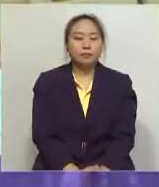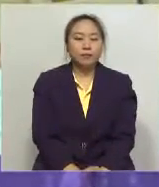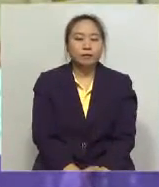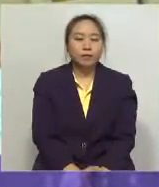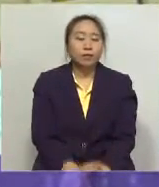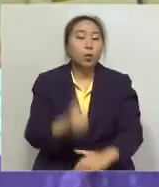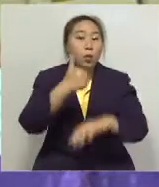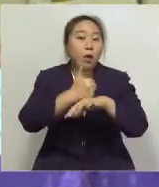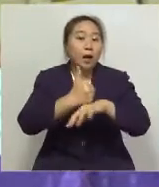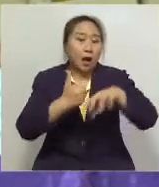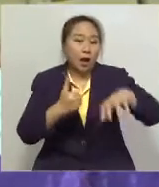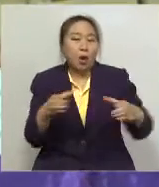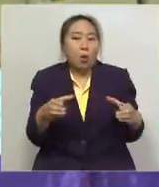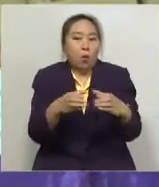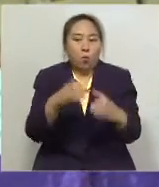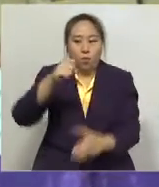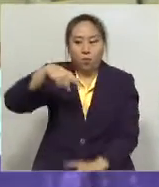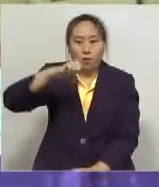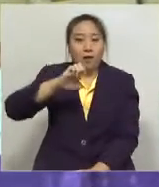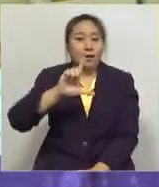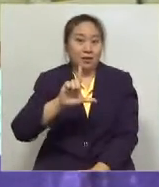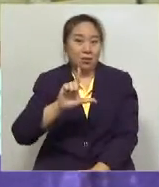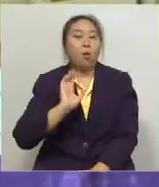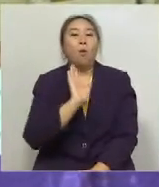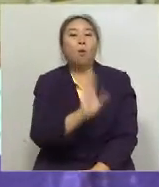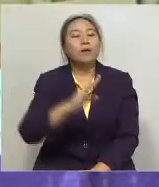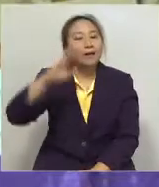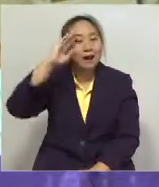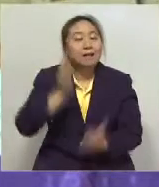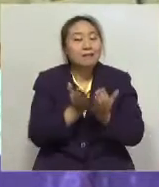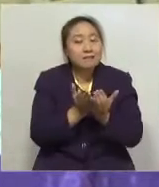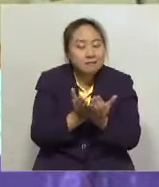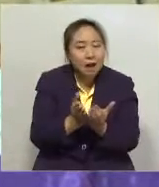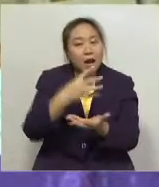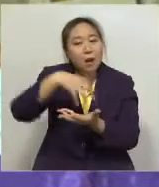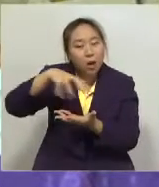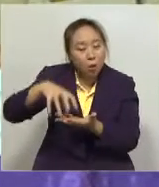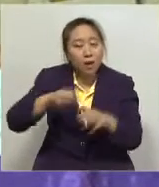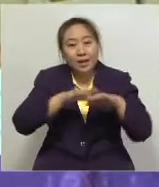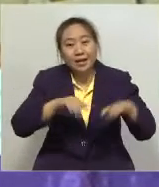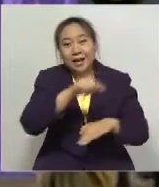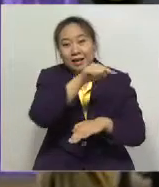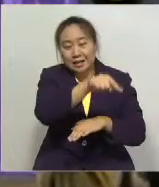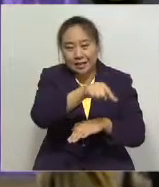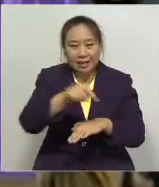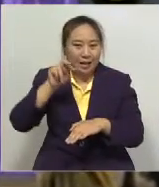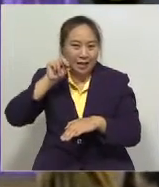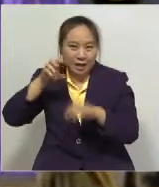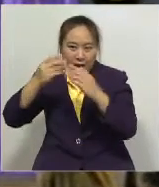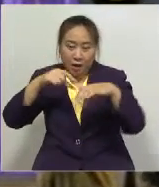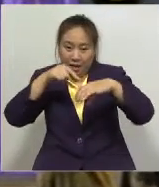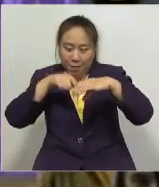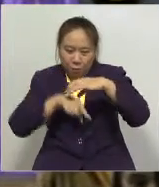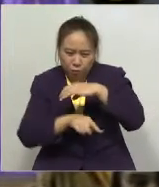ผู้บัญชาการหน่วยซีลซึ่งเป็นหน่วยหนึ่งของกองทัพเรือยังได้ชี้แจงขั้นตอนการพาตัวน้องๆออกมาด้วยนะคะว่าจากเนินนมสาวที่น้